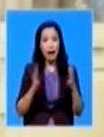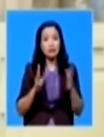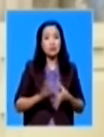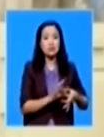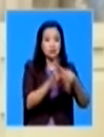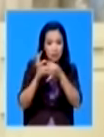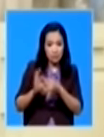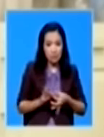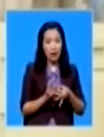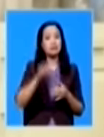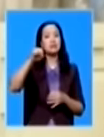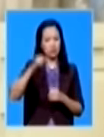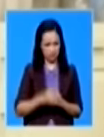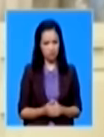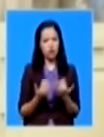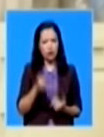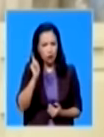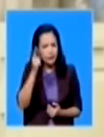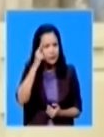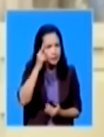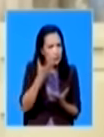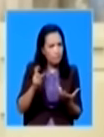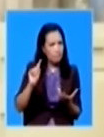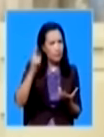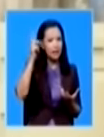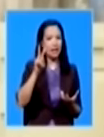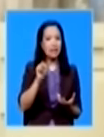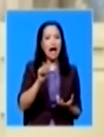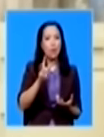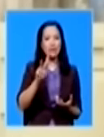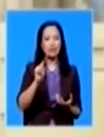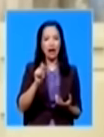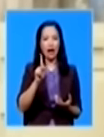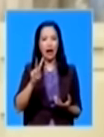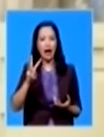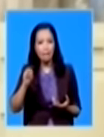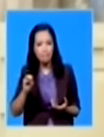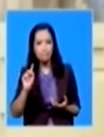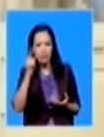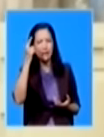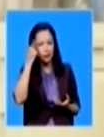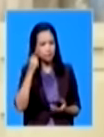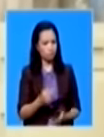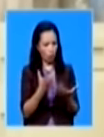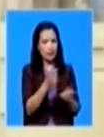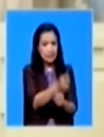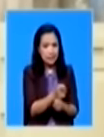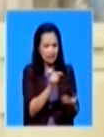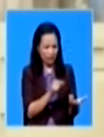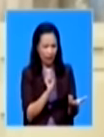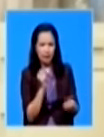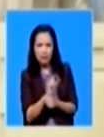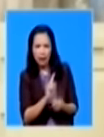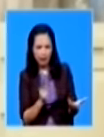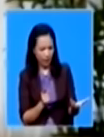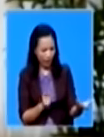สร้างนวัตกรรมใหม่ๆเราในทุกมิติอาหารจะทำยังไงเกษตรผมผลิตการเกษตรจะทำไงเพิ่มนวัตกรรมนวัตกรรมคือ